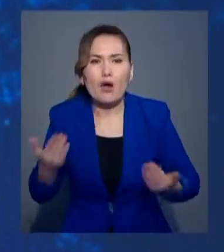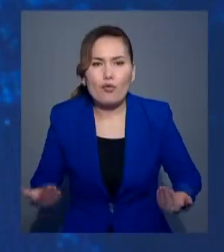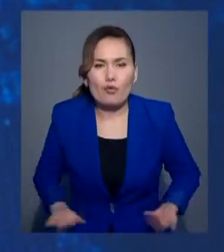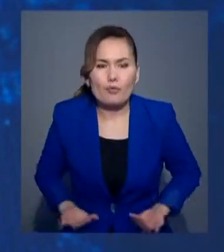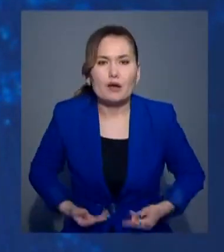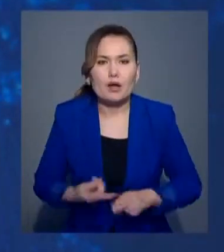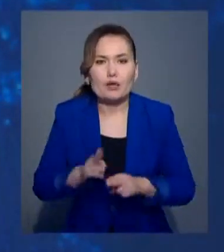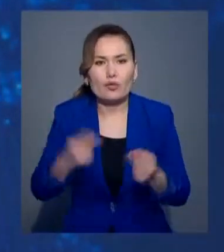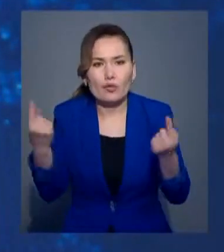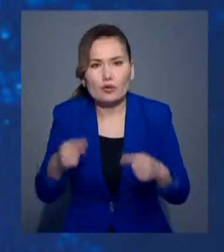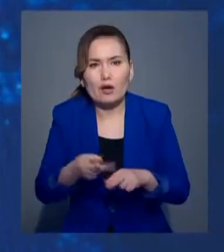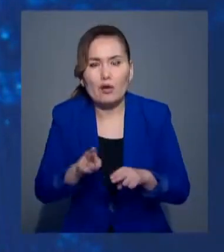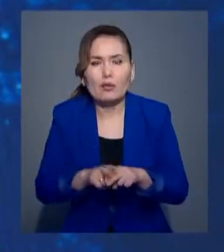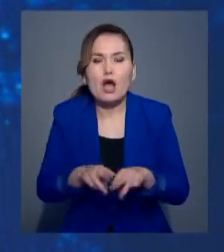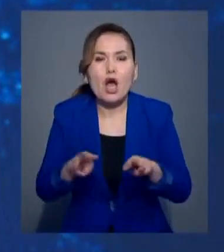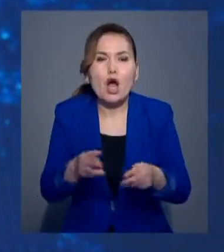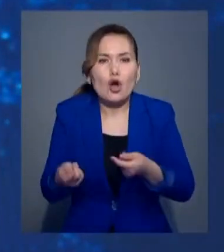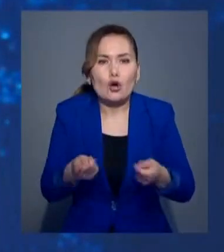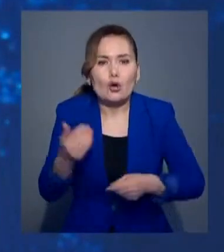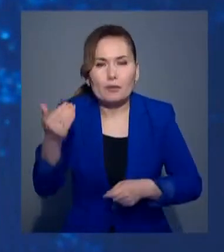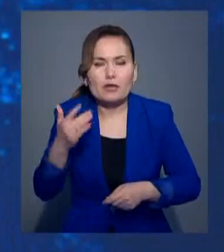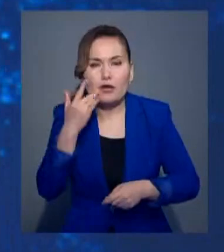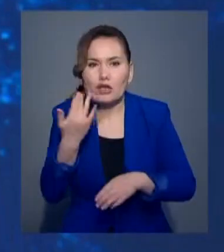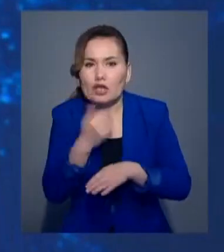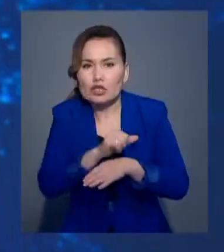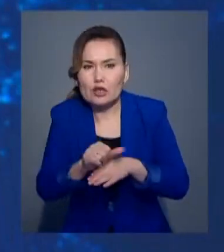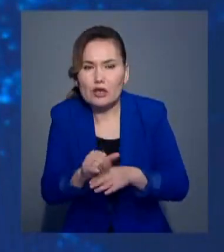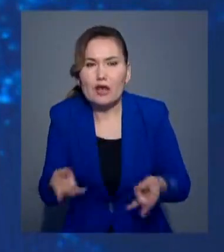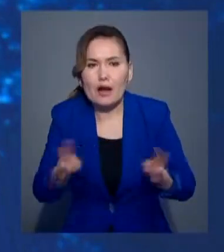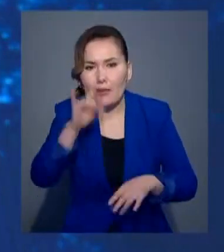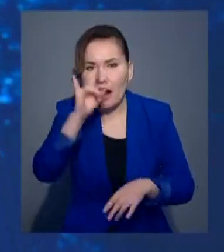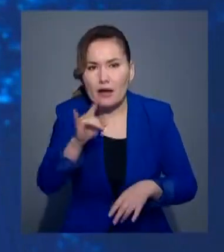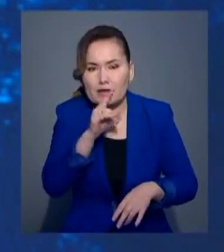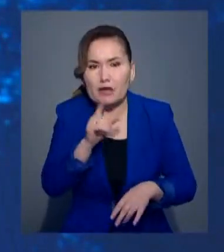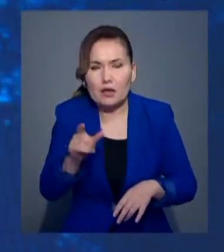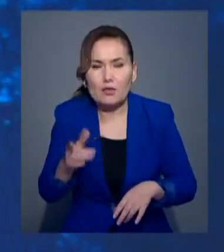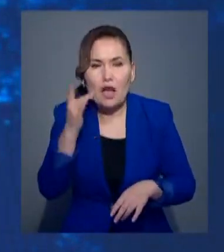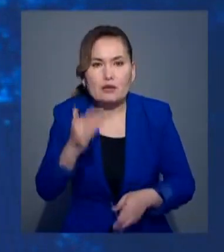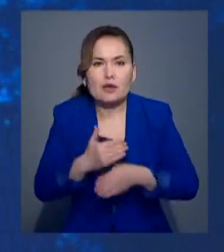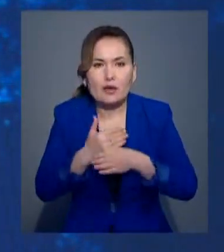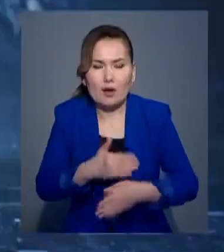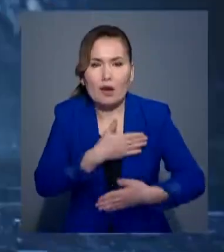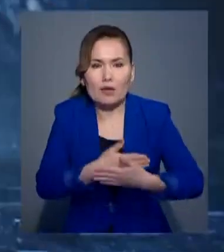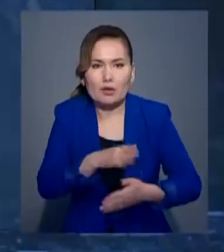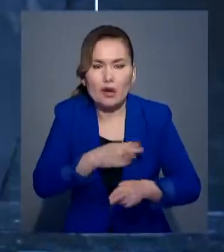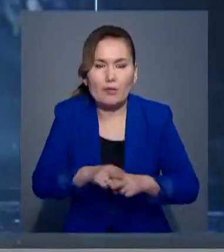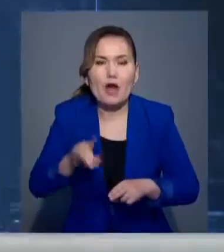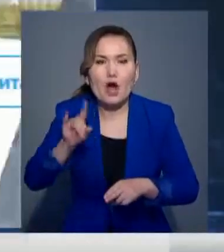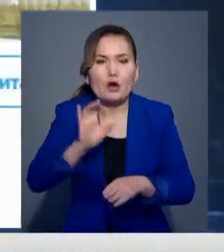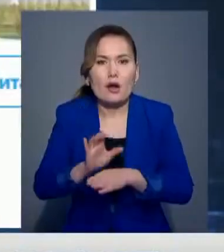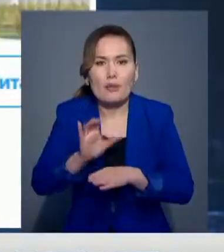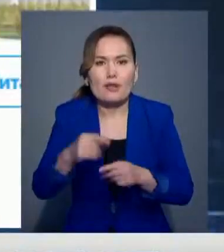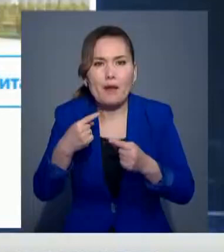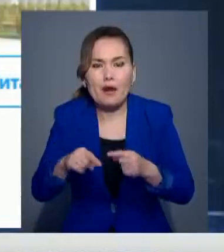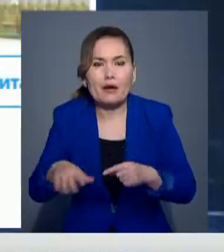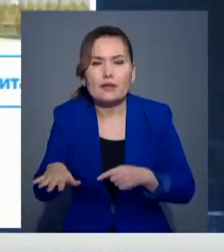өмірін тоқырауға ұшыратты. Үкімет індет кезеңінде шет елдерде қалып қойған Қазақстан азаматтарына қамқорлық көрсетті. Чартерлік ұшақтармен және